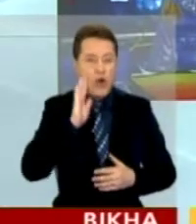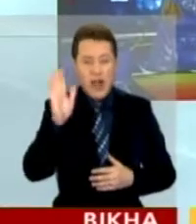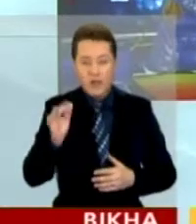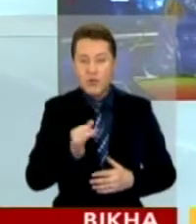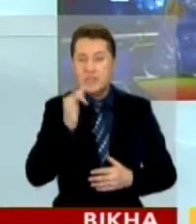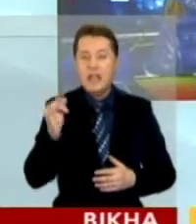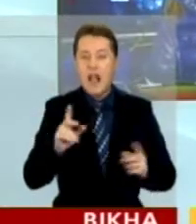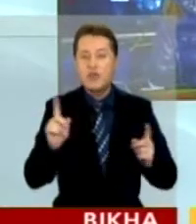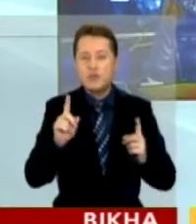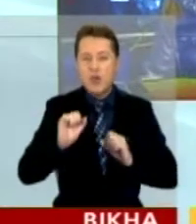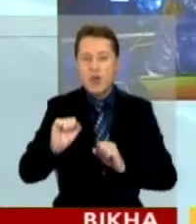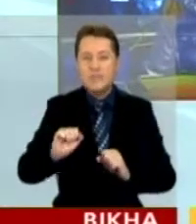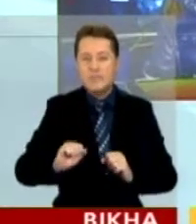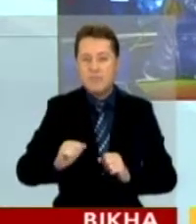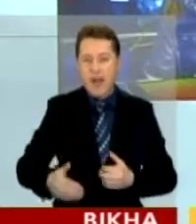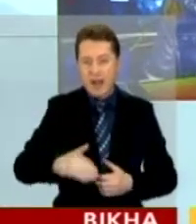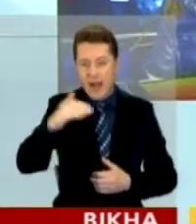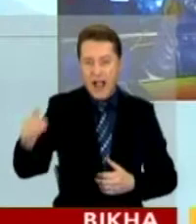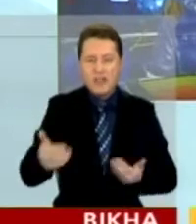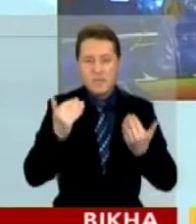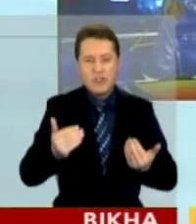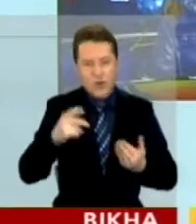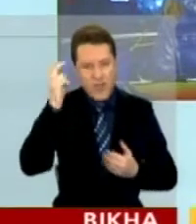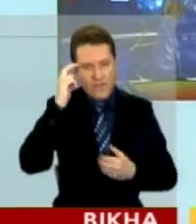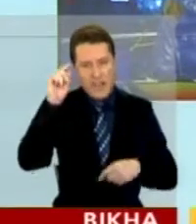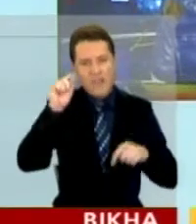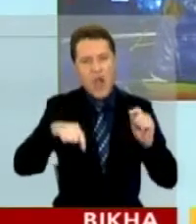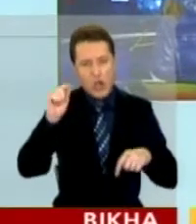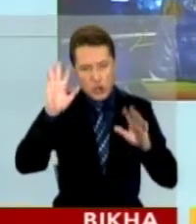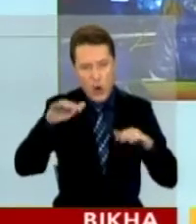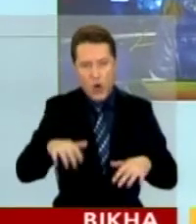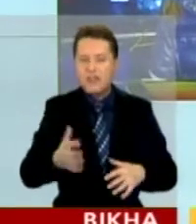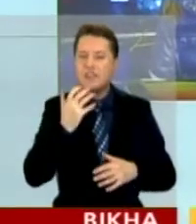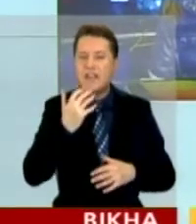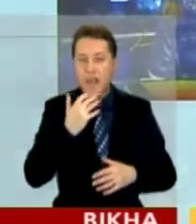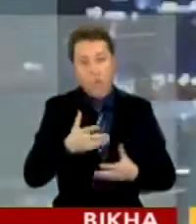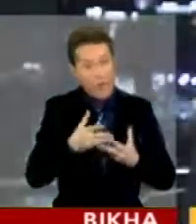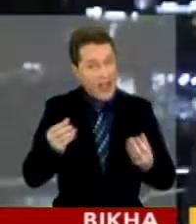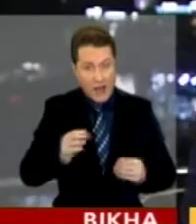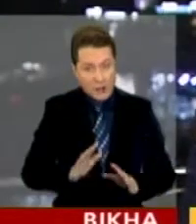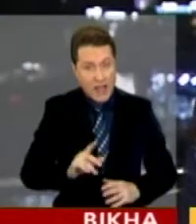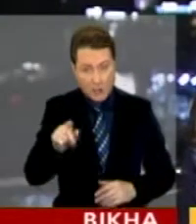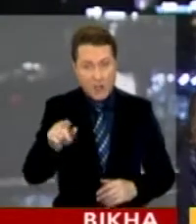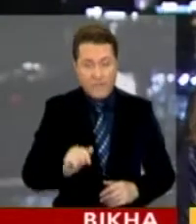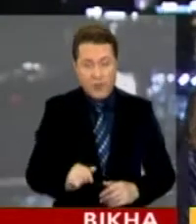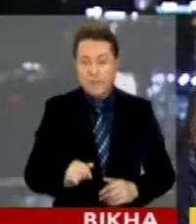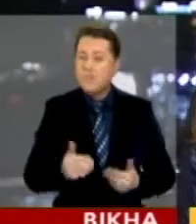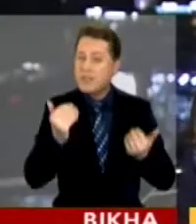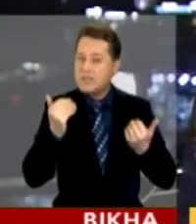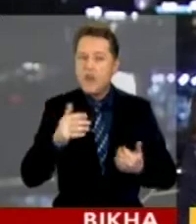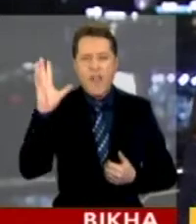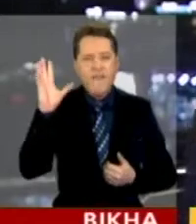Цікаво, що там з барикадами? Сьогодні в Києві дощ і доволі тепло. Чи не розтанули вони? Сьогодні справді весь